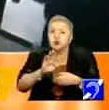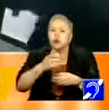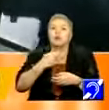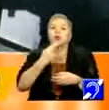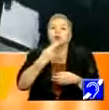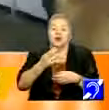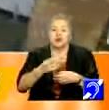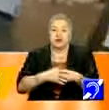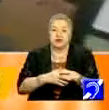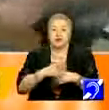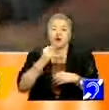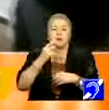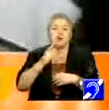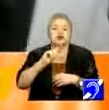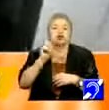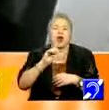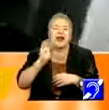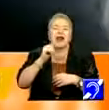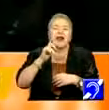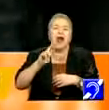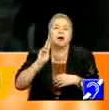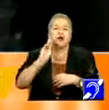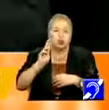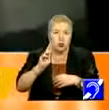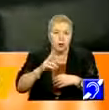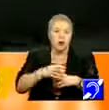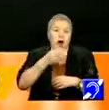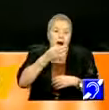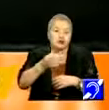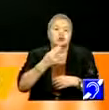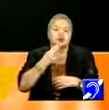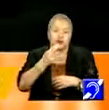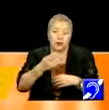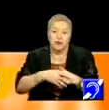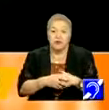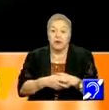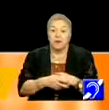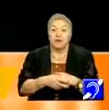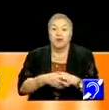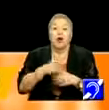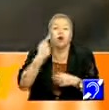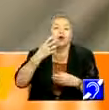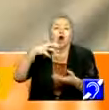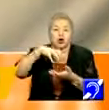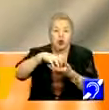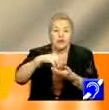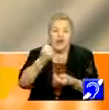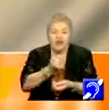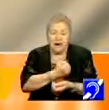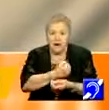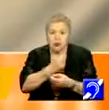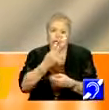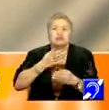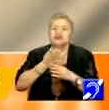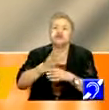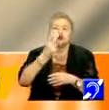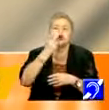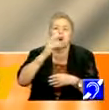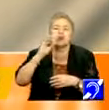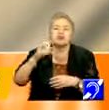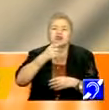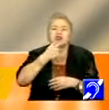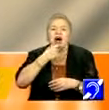despre clanul Zoi Creanu, din câte spun sursele noastre judiciare. Este un clan care de peste 20 de ani dă bătăi de